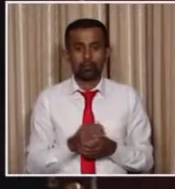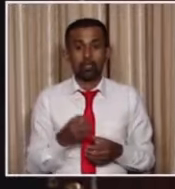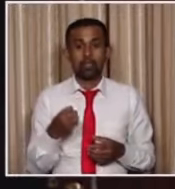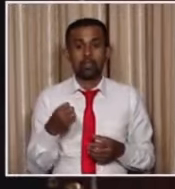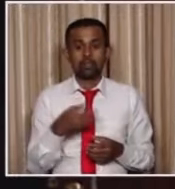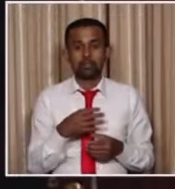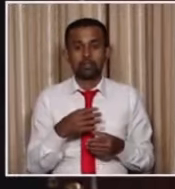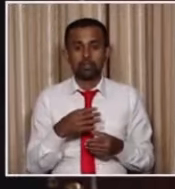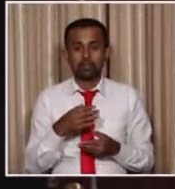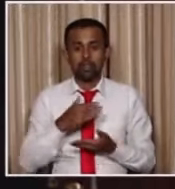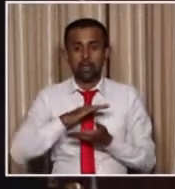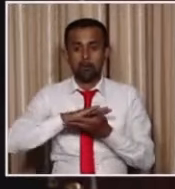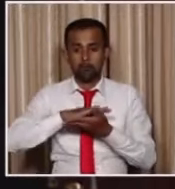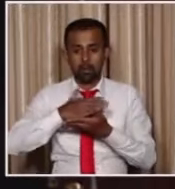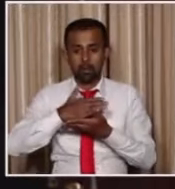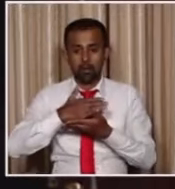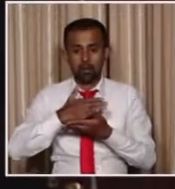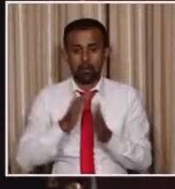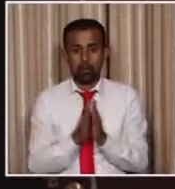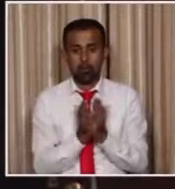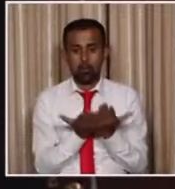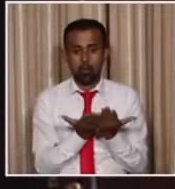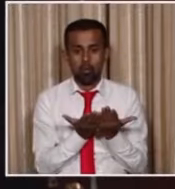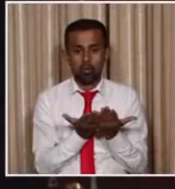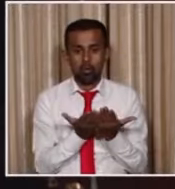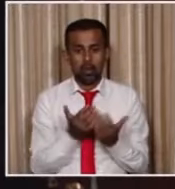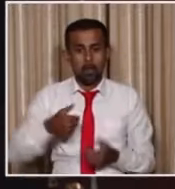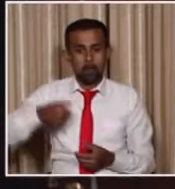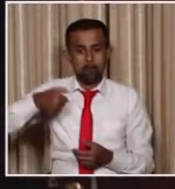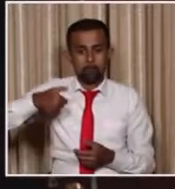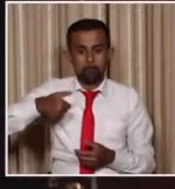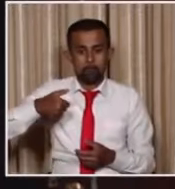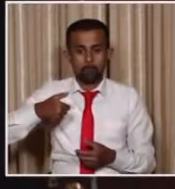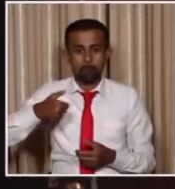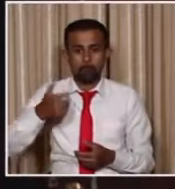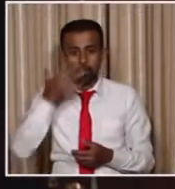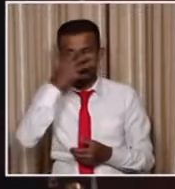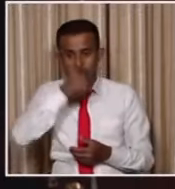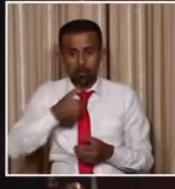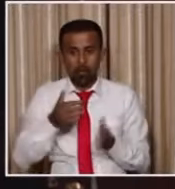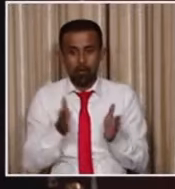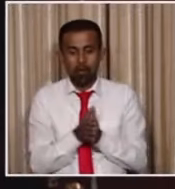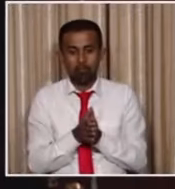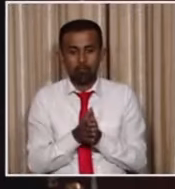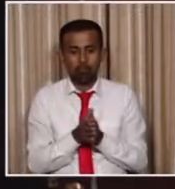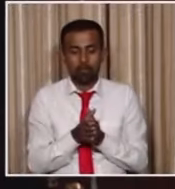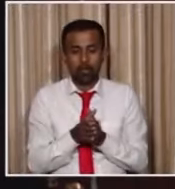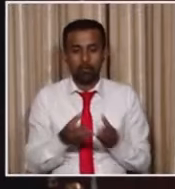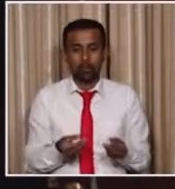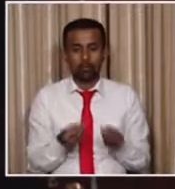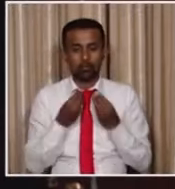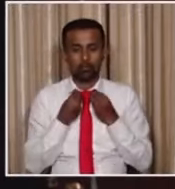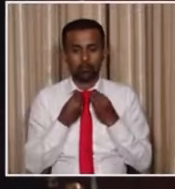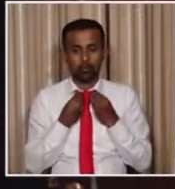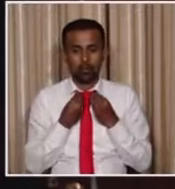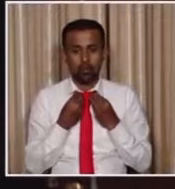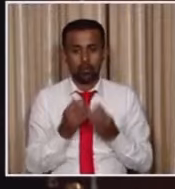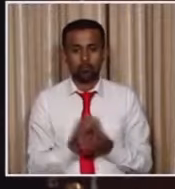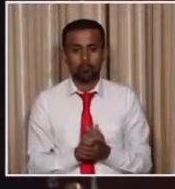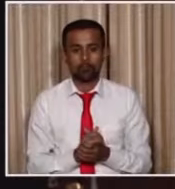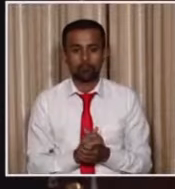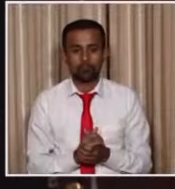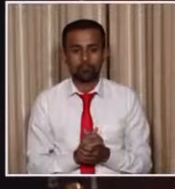කැලෙන්ඩරයක් නැත්නම් ඩයරි එකක් ඒ වගේම බෑග් ලස්සන පද්ධතියක් ඇතුළු මේ කට්ටලයක් අපට ලබා දුන සෑම